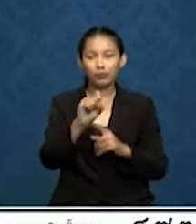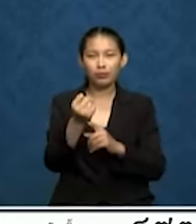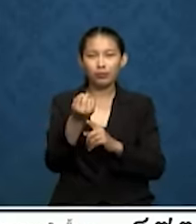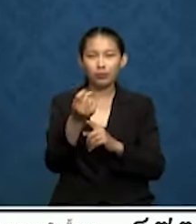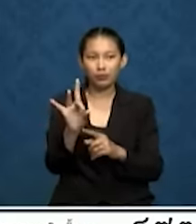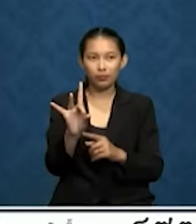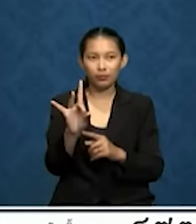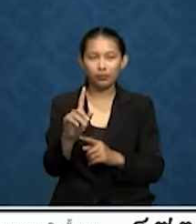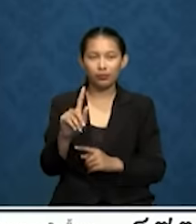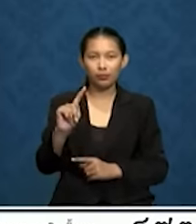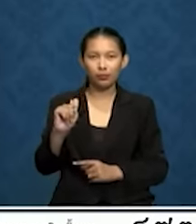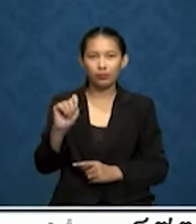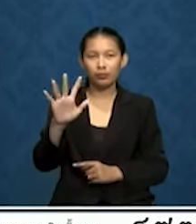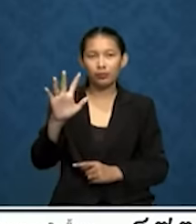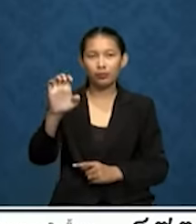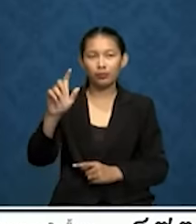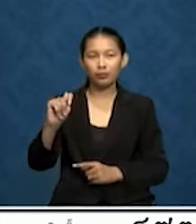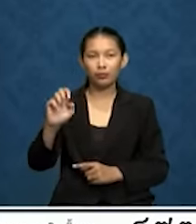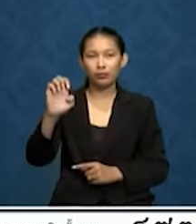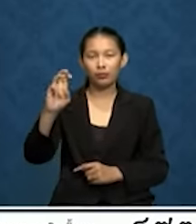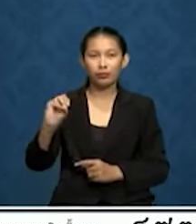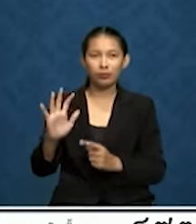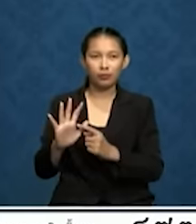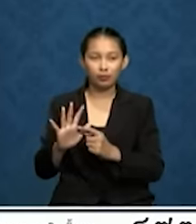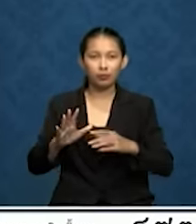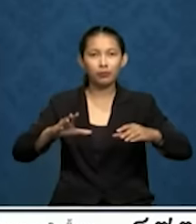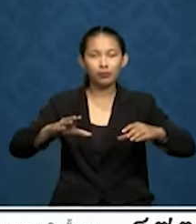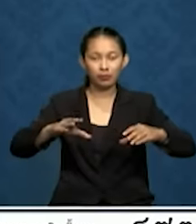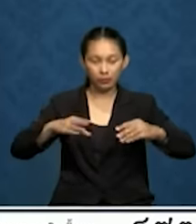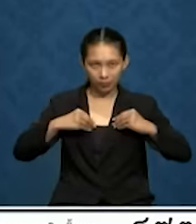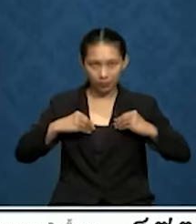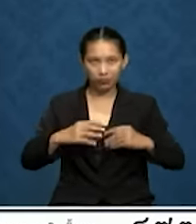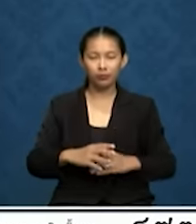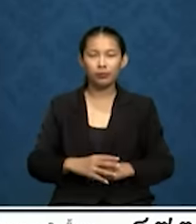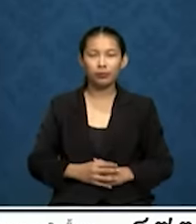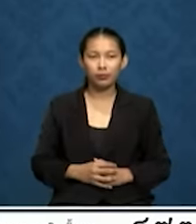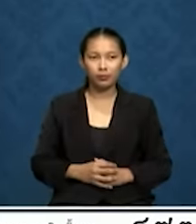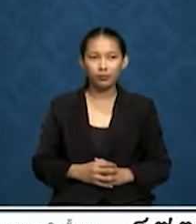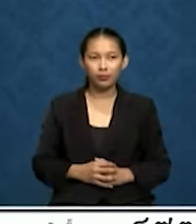118นางธิติมาฉายแสง เห็นชอบค่ะ